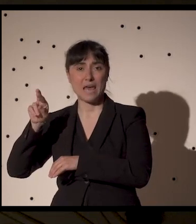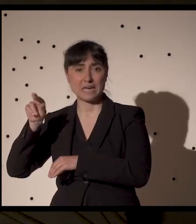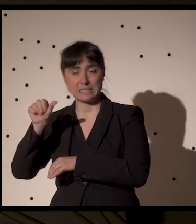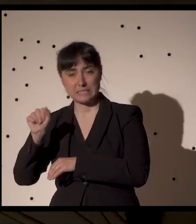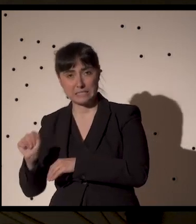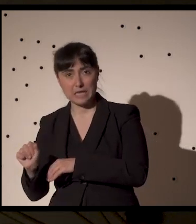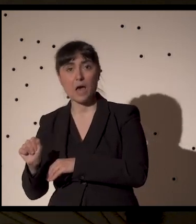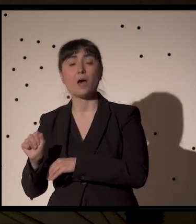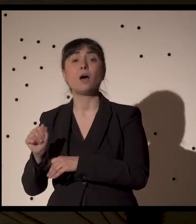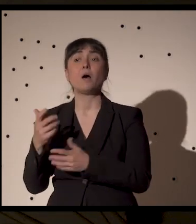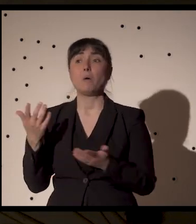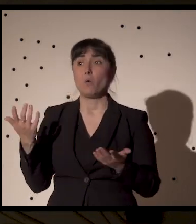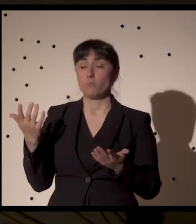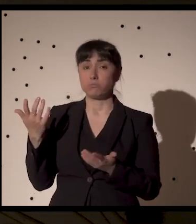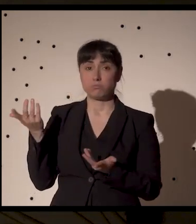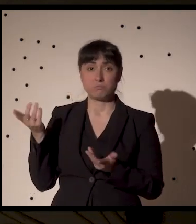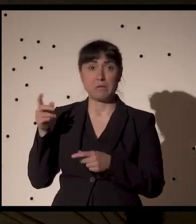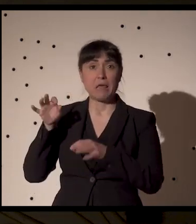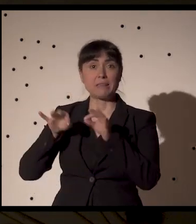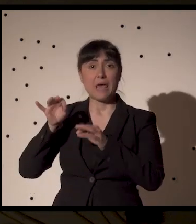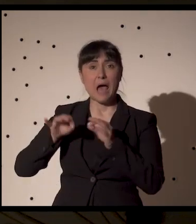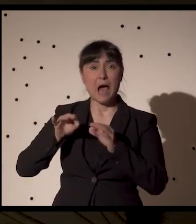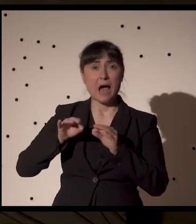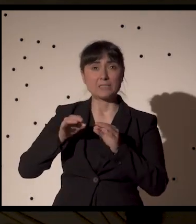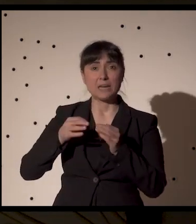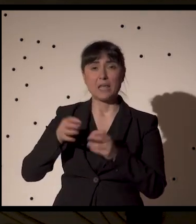al damund di Praga e all'Università di